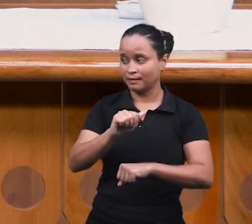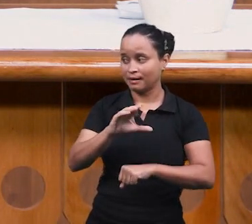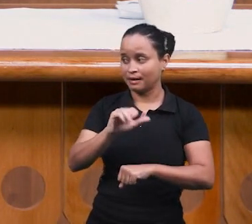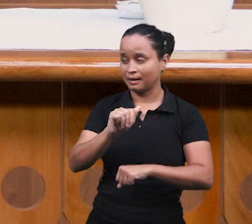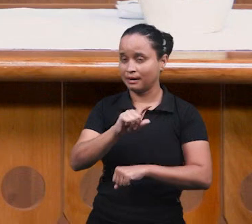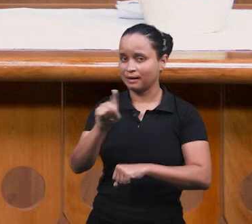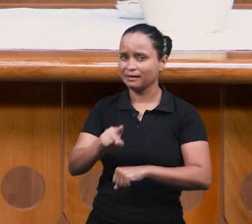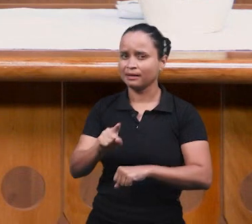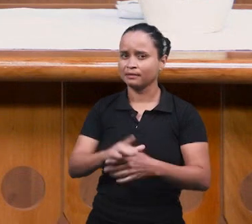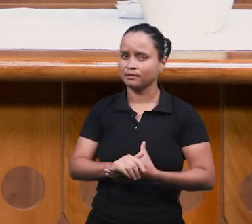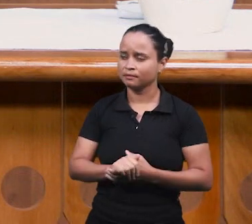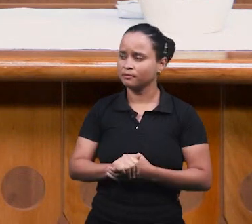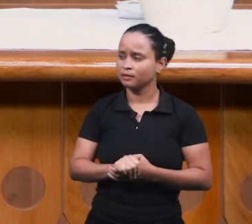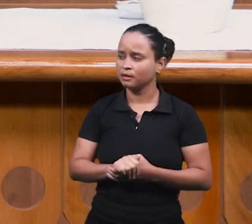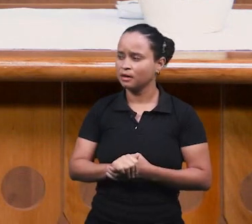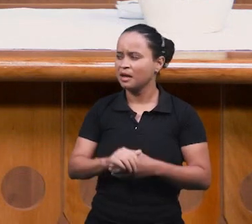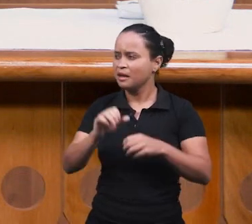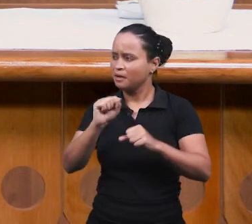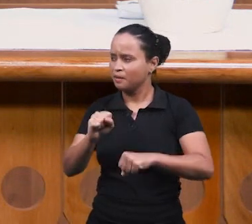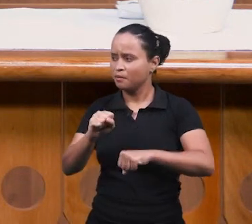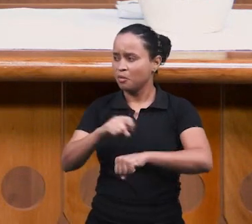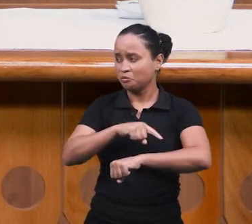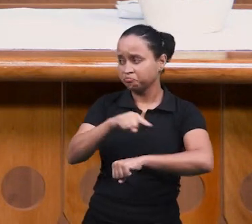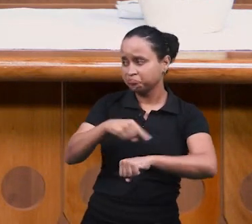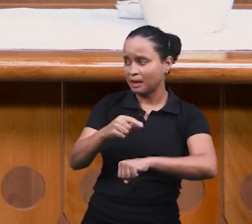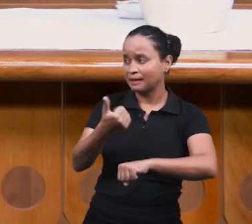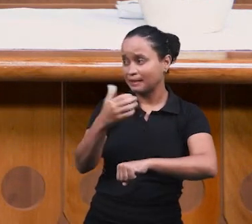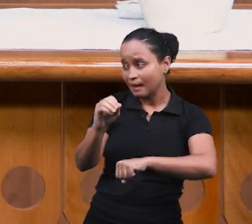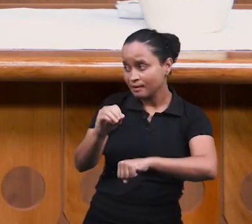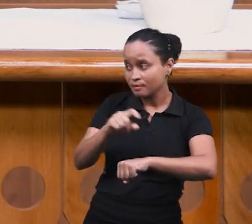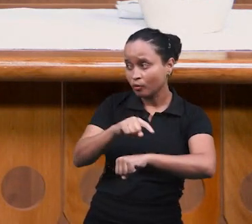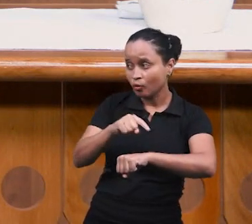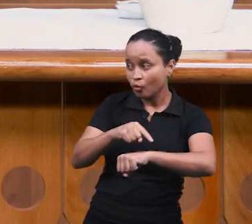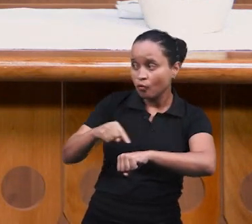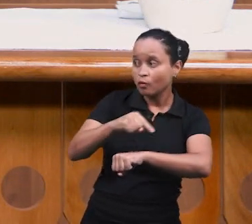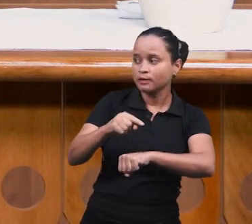est intéressant que Ézéchias va dire,